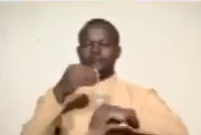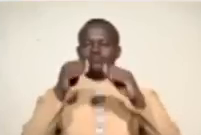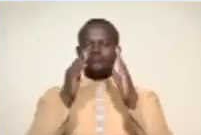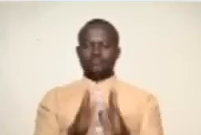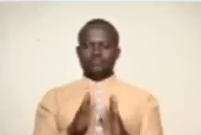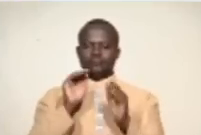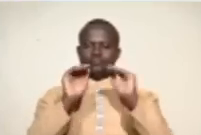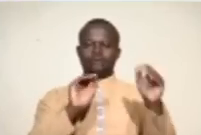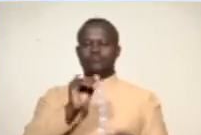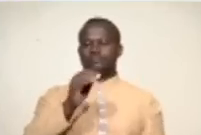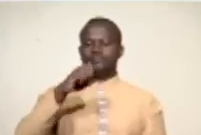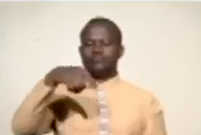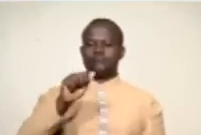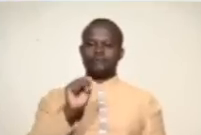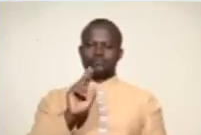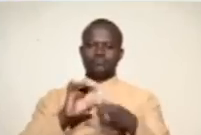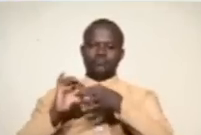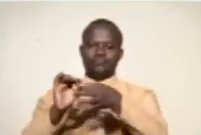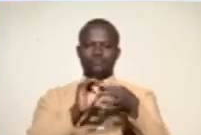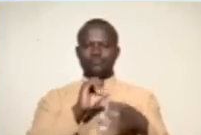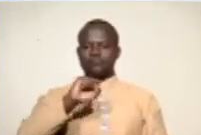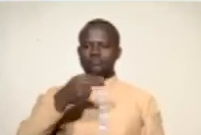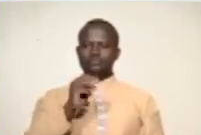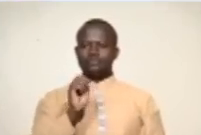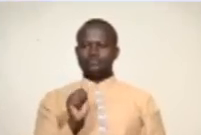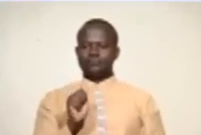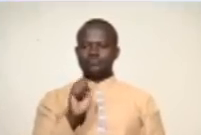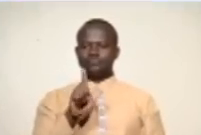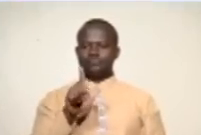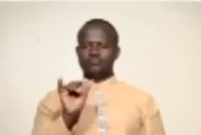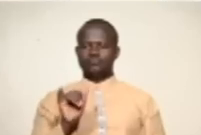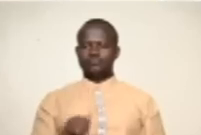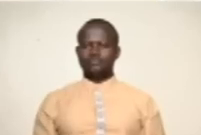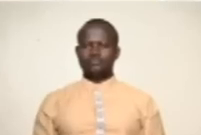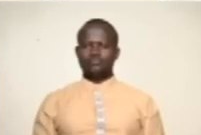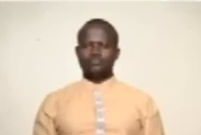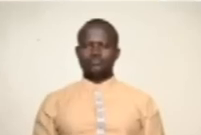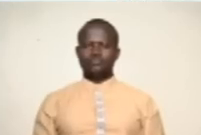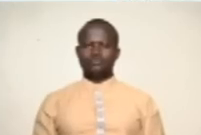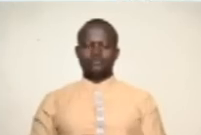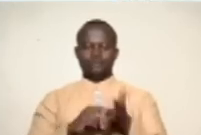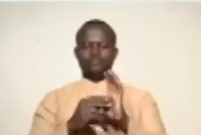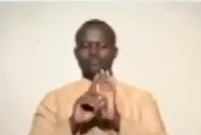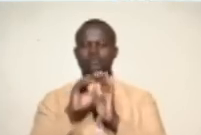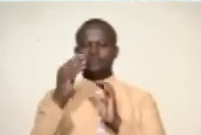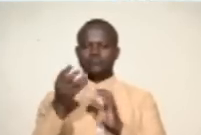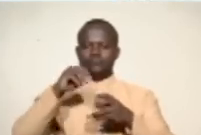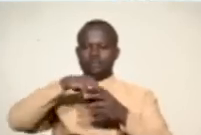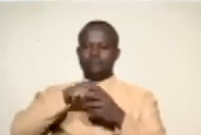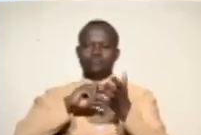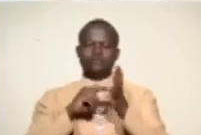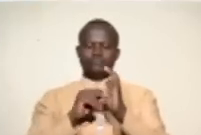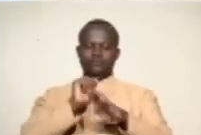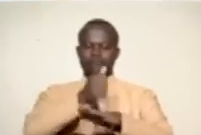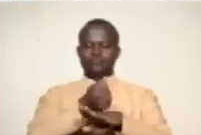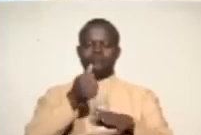tubibaze Jean Paul Maniraho yafatanyije na Shema Ali Muhire imishinga y'amategeko ine iri mu mushinga w'itegeko rishyiraho